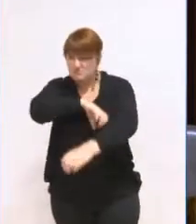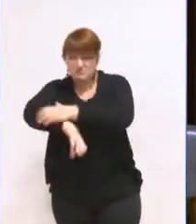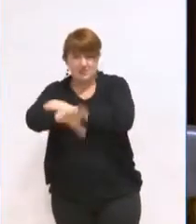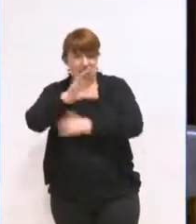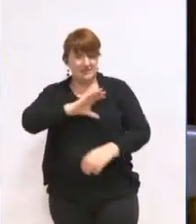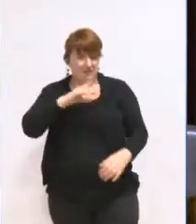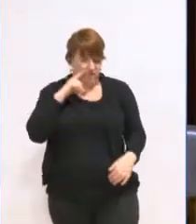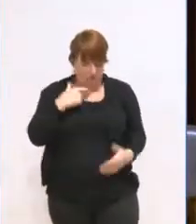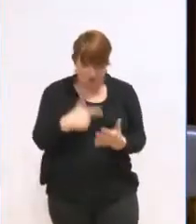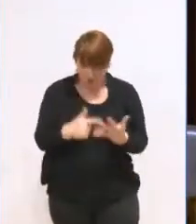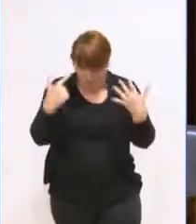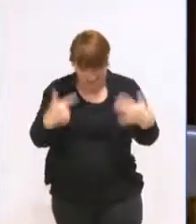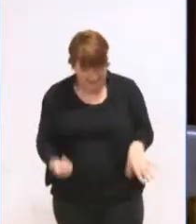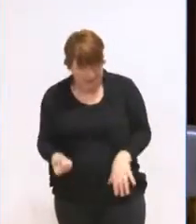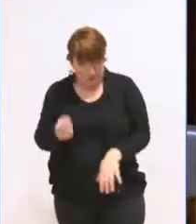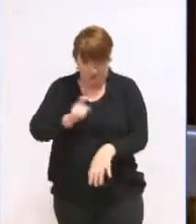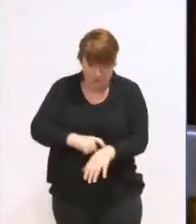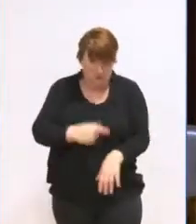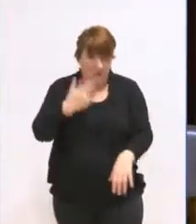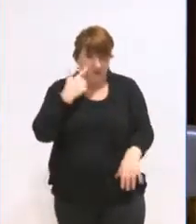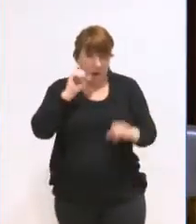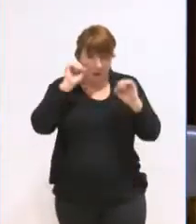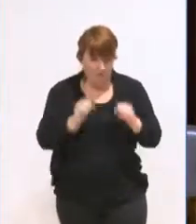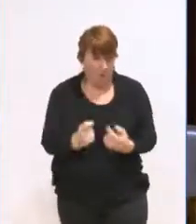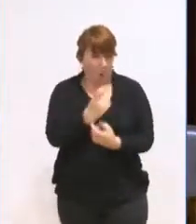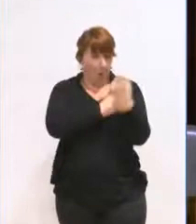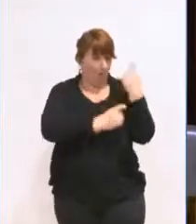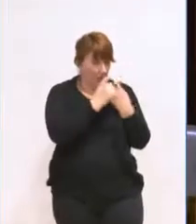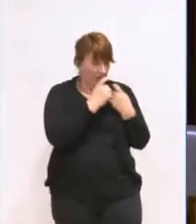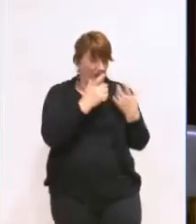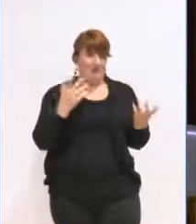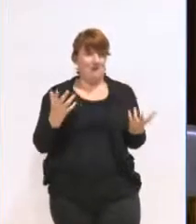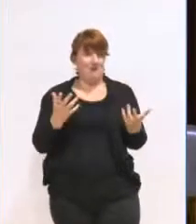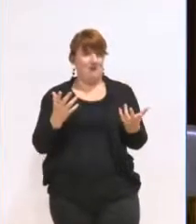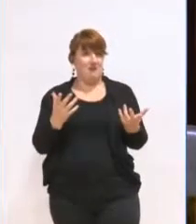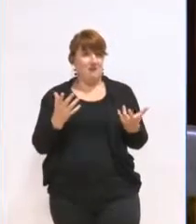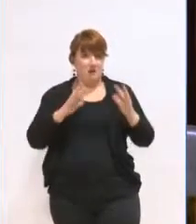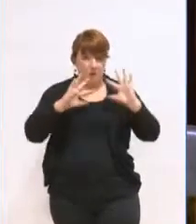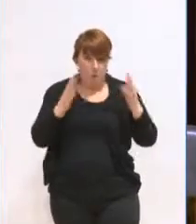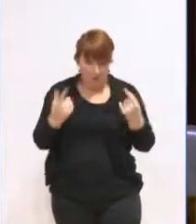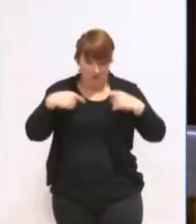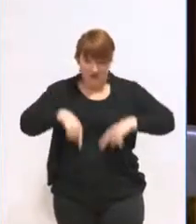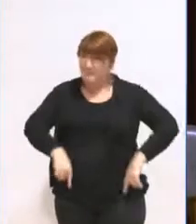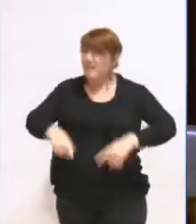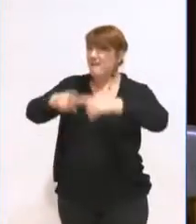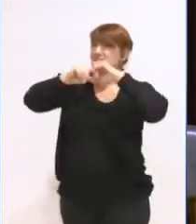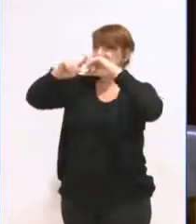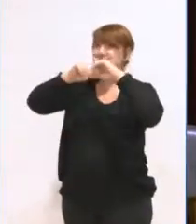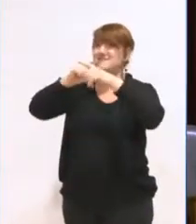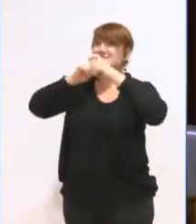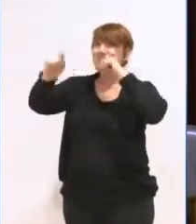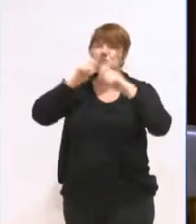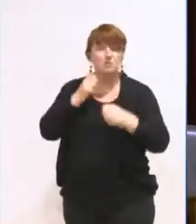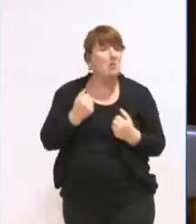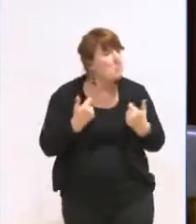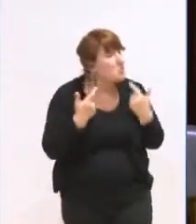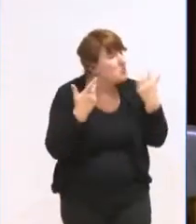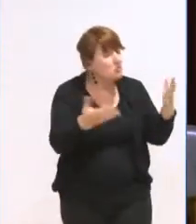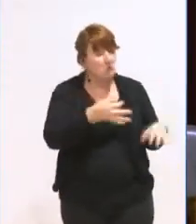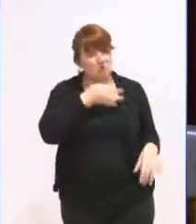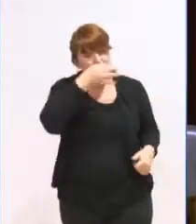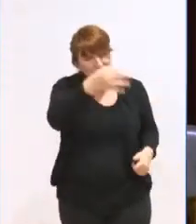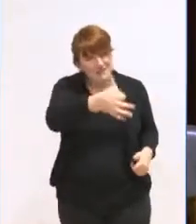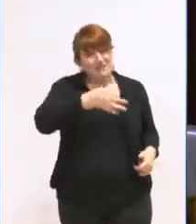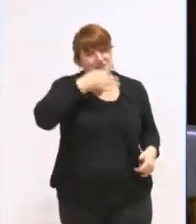pas moyen de revenir sur certaines décisions en discutant avec l'État. Je vous l'ai dit plusieurs fois, nous sommes plusieurs à vous l'avoir